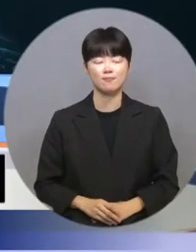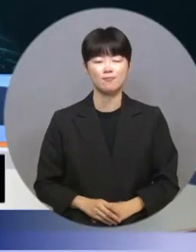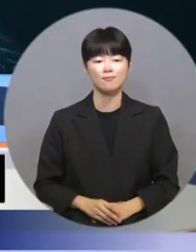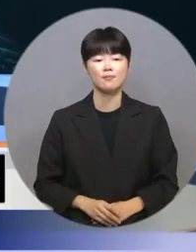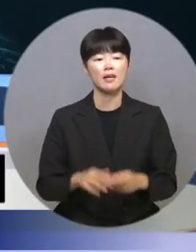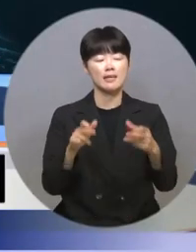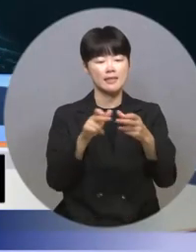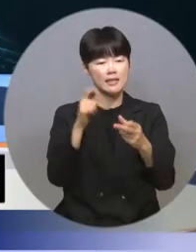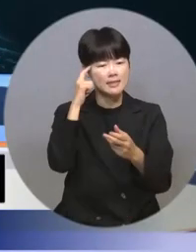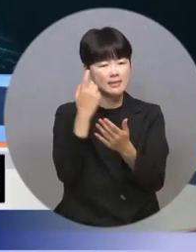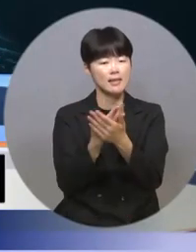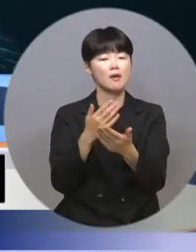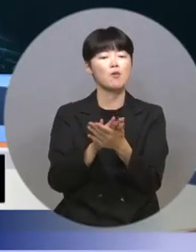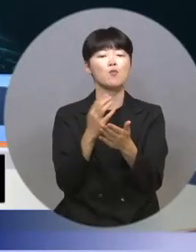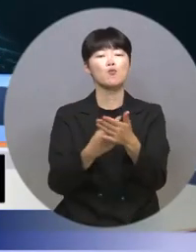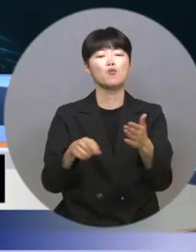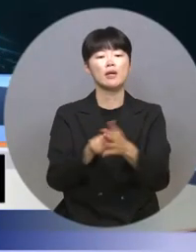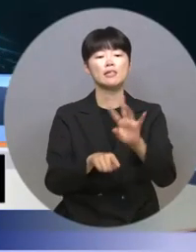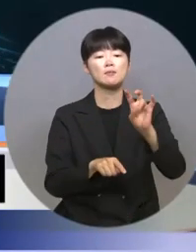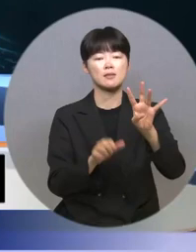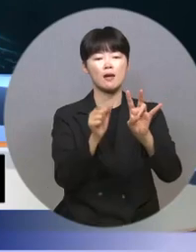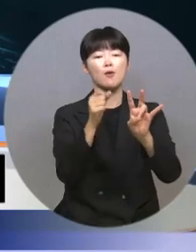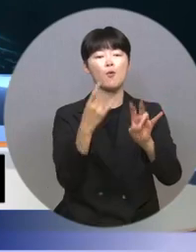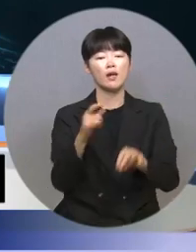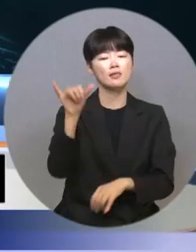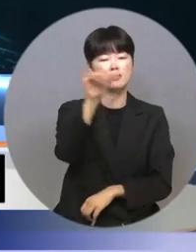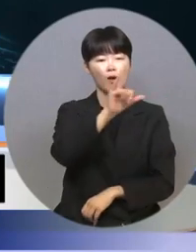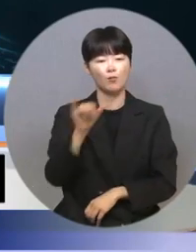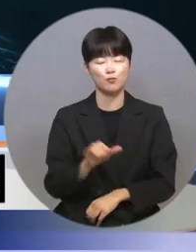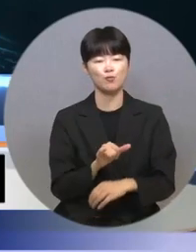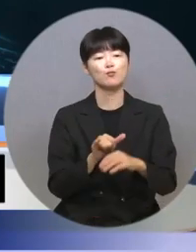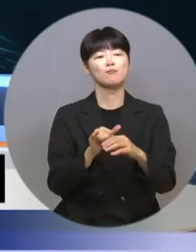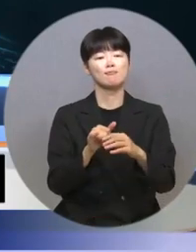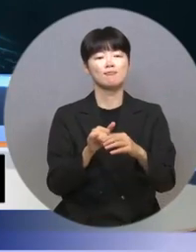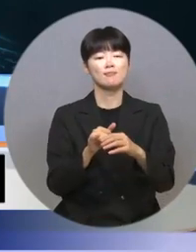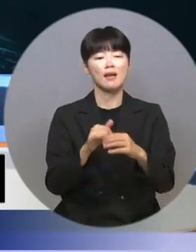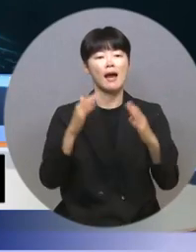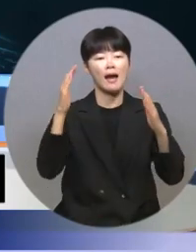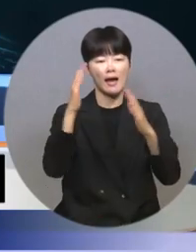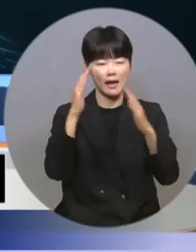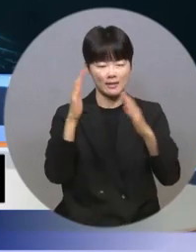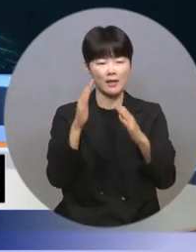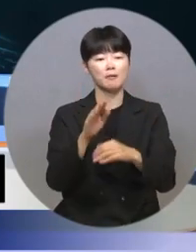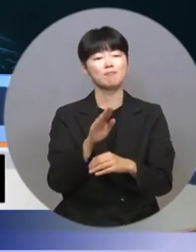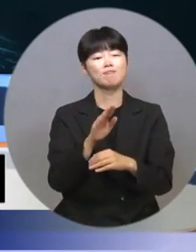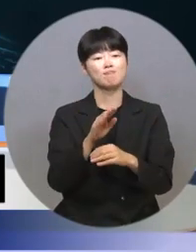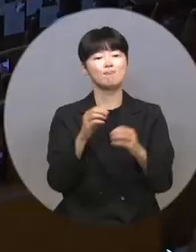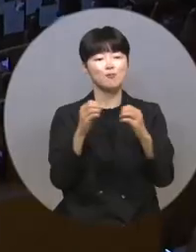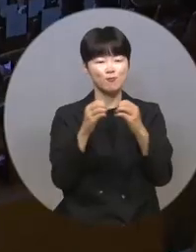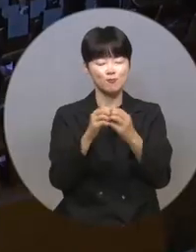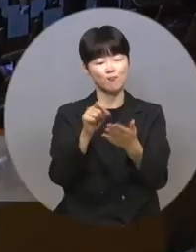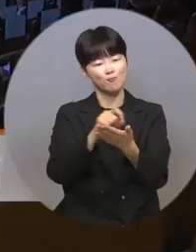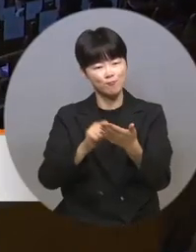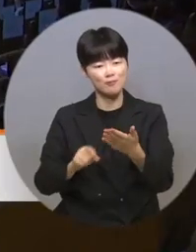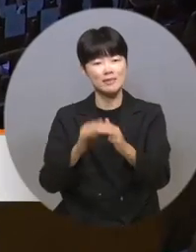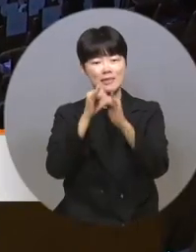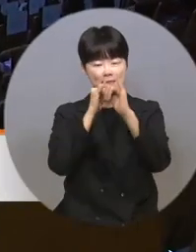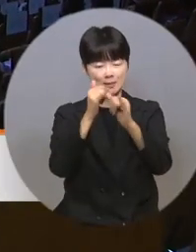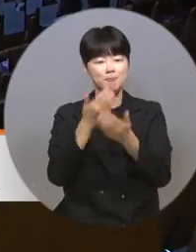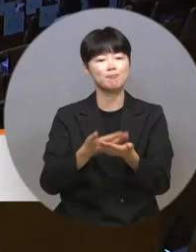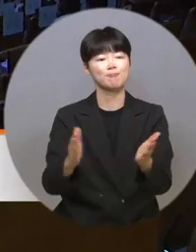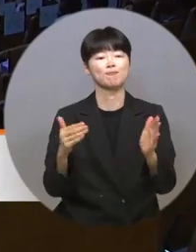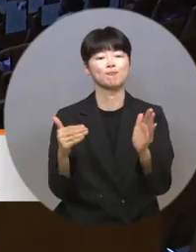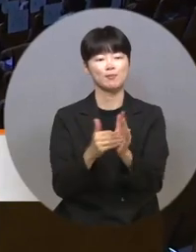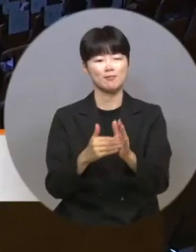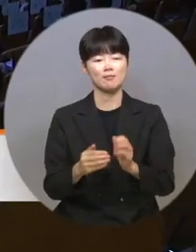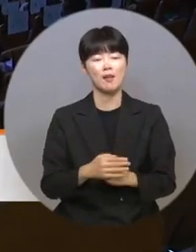장애 인식 개선을 위한 제24회 전국 초중고등학생 100일장 시상식이 열렸습니다. 올바른